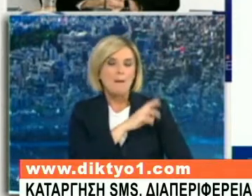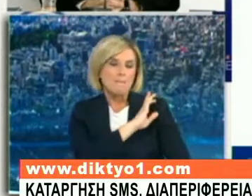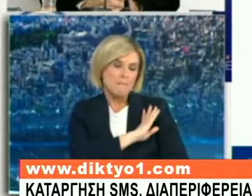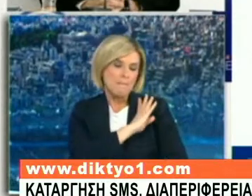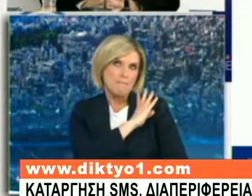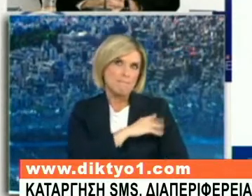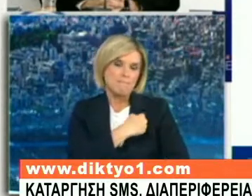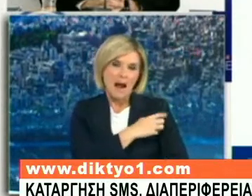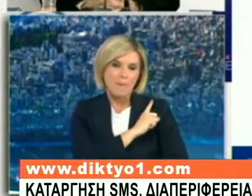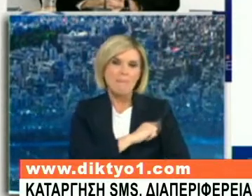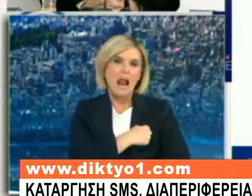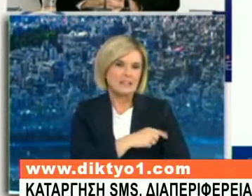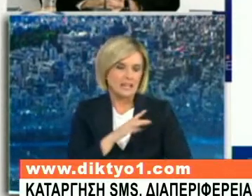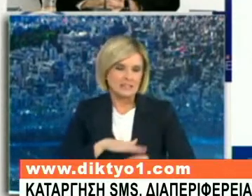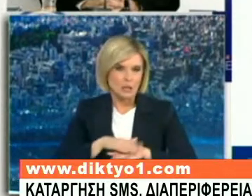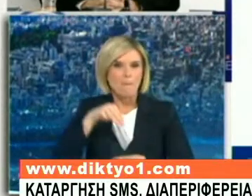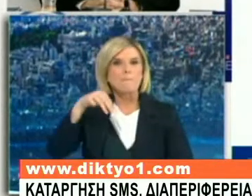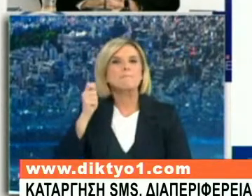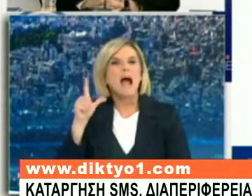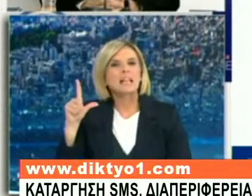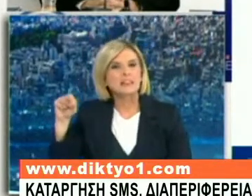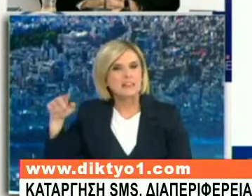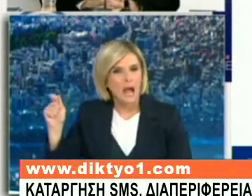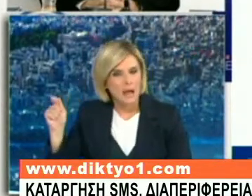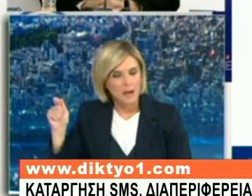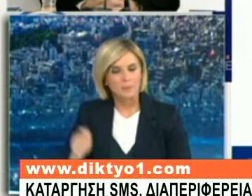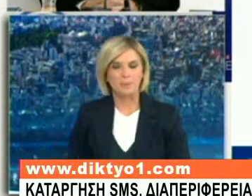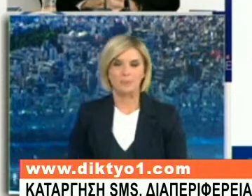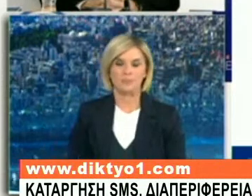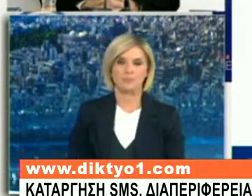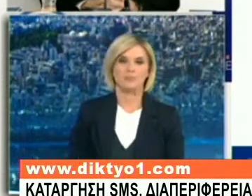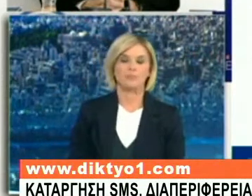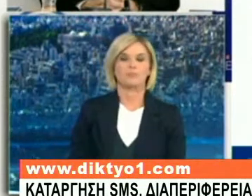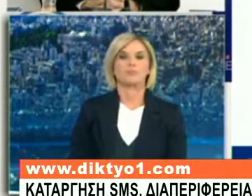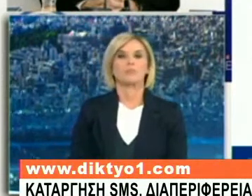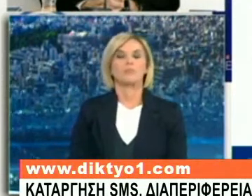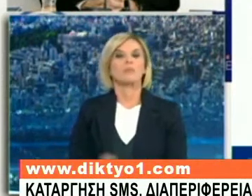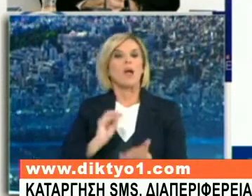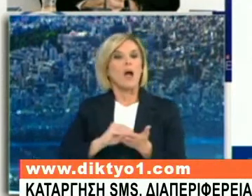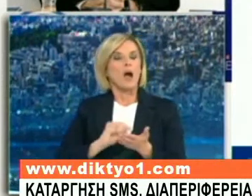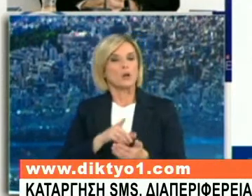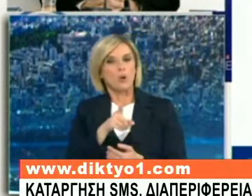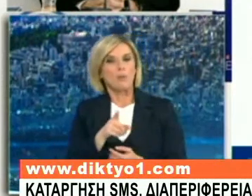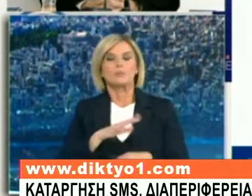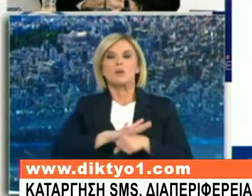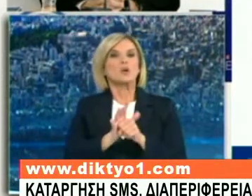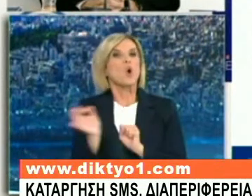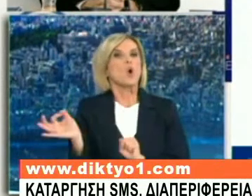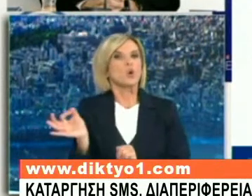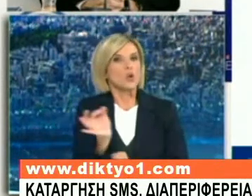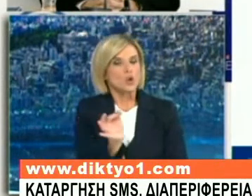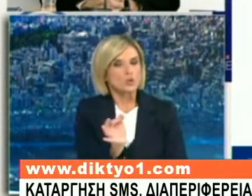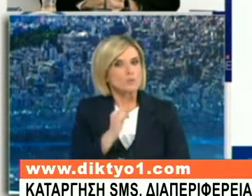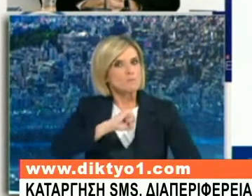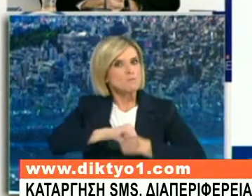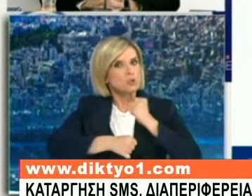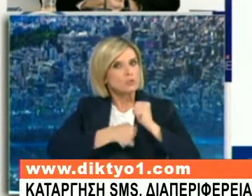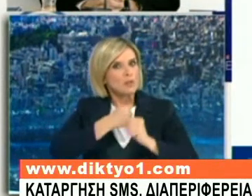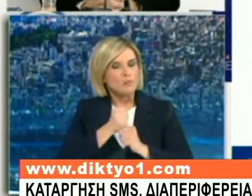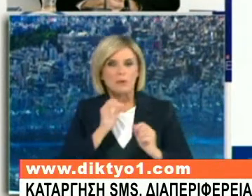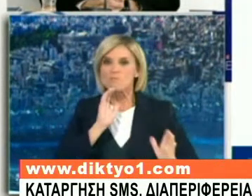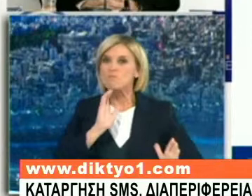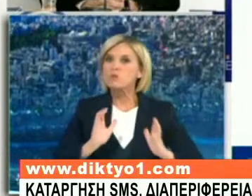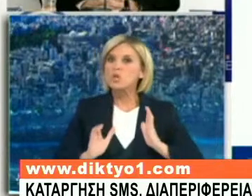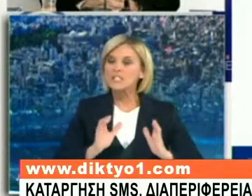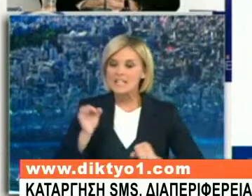κερδίσουμε το στίχημα της ασφάλειας σε συνθήκες δύσκολες και σε συνθήκες κυκλοφορίας του ιού. Προκειμένου να προστατεύσουμε τα νησιά μας